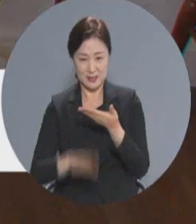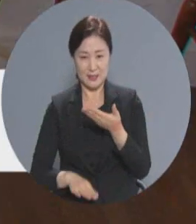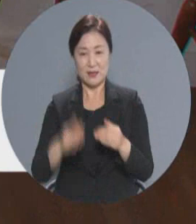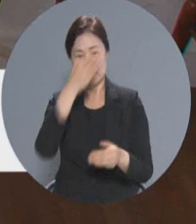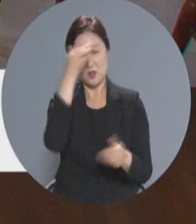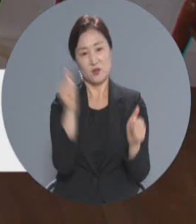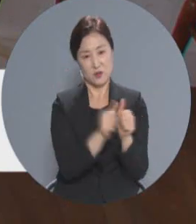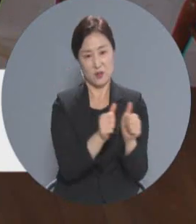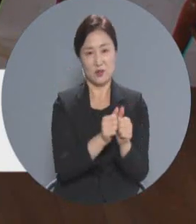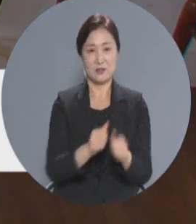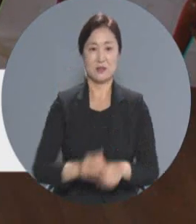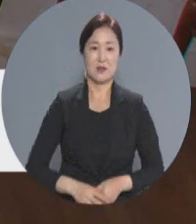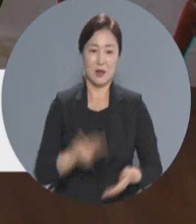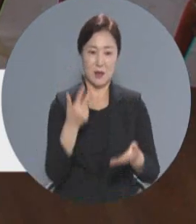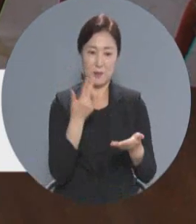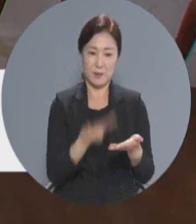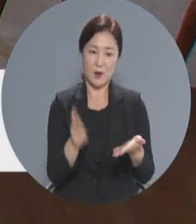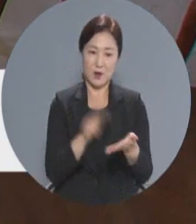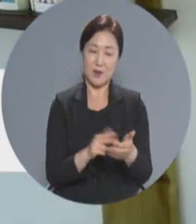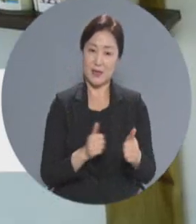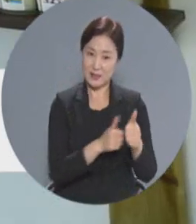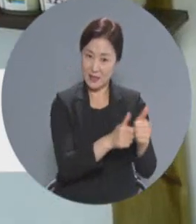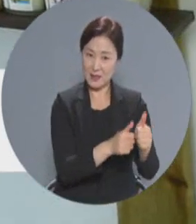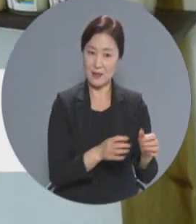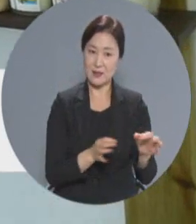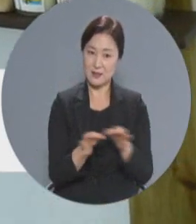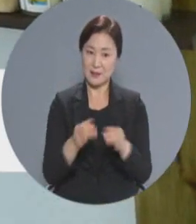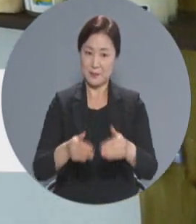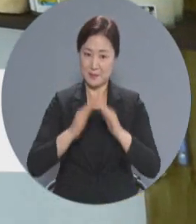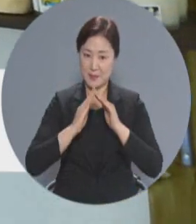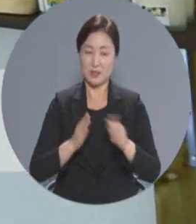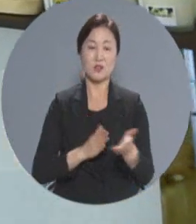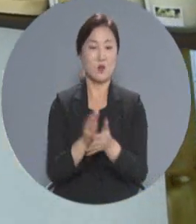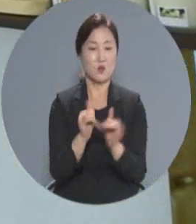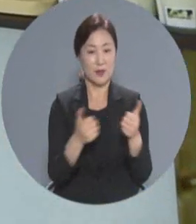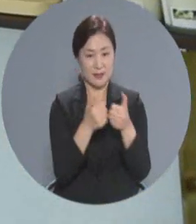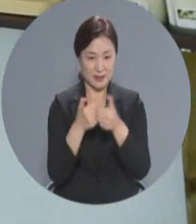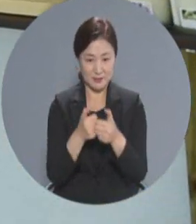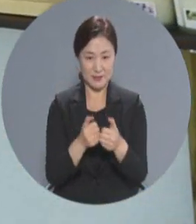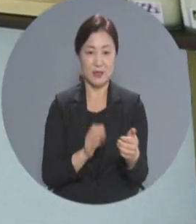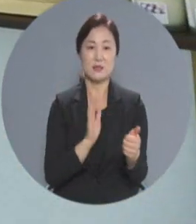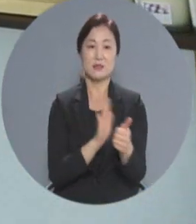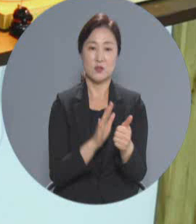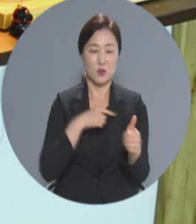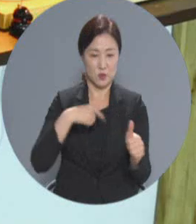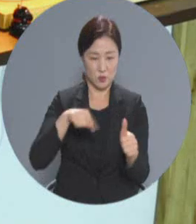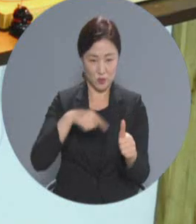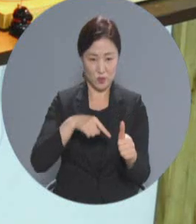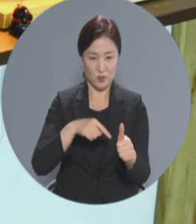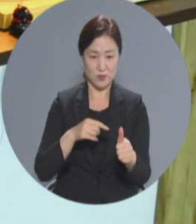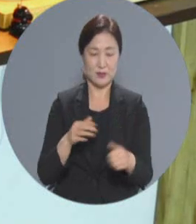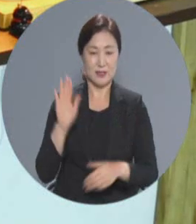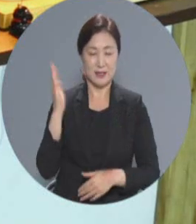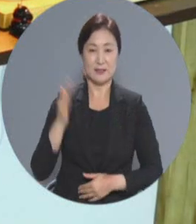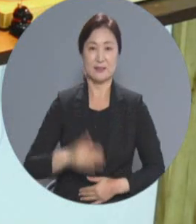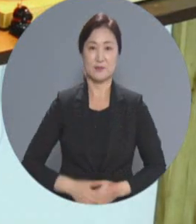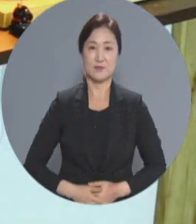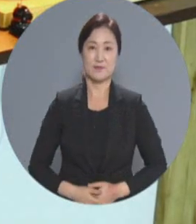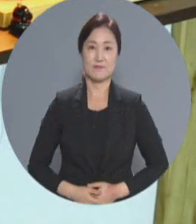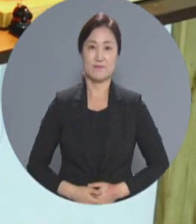청년이며 조례에 따라 청년 창업자에게 전문가 컨설팅과 창업 전문 교육 등을 제공할 수